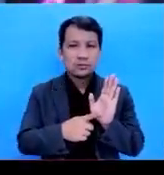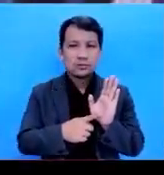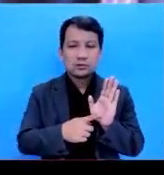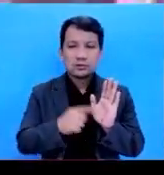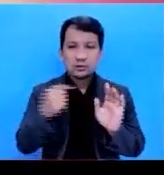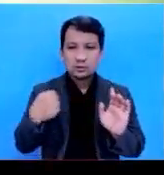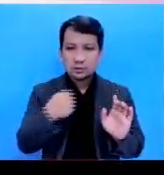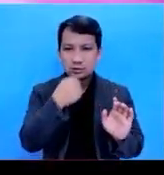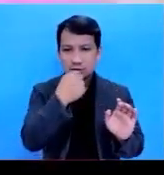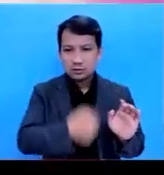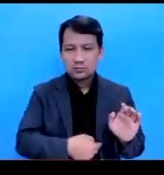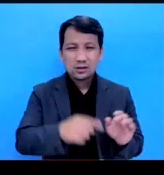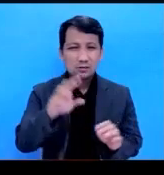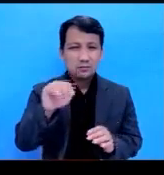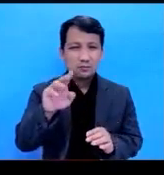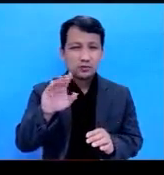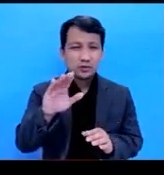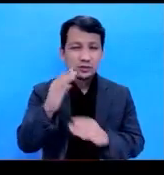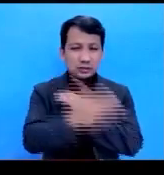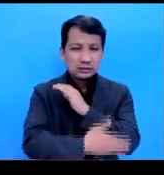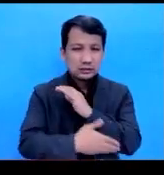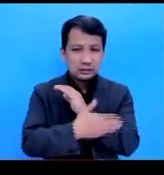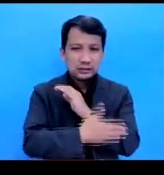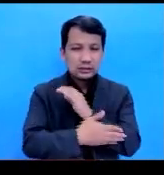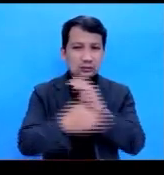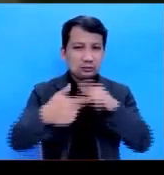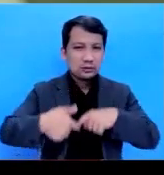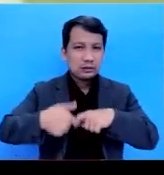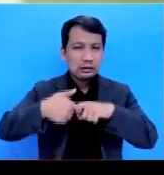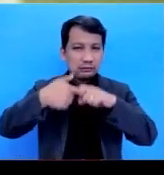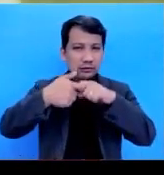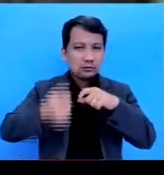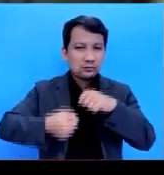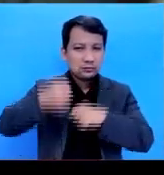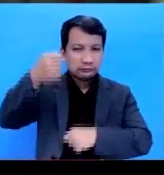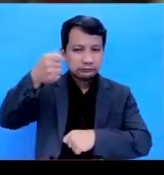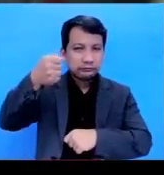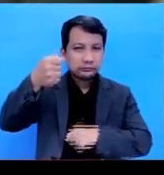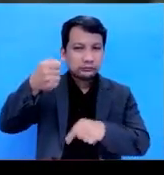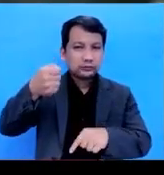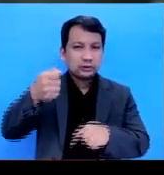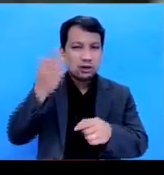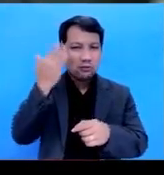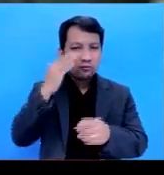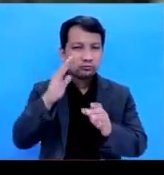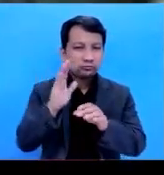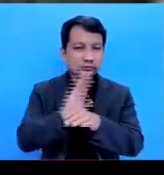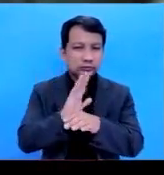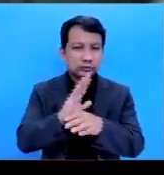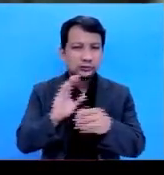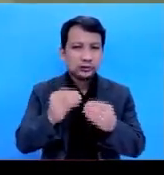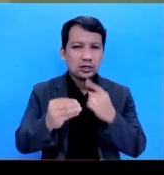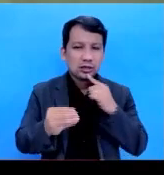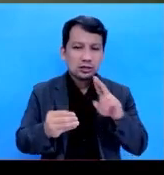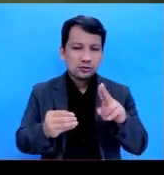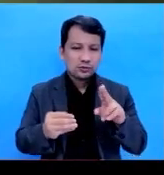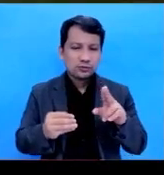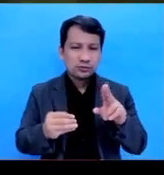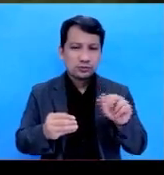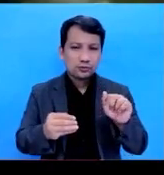sa 14 na bansa na nag-ban sa Lightyear dahil sa naturang eksena. Kasama rin ng UAE,